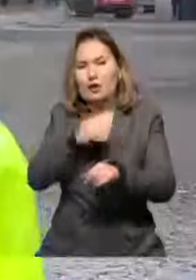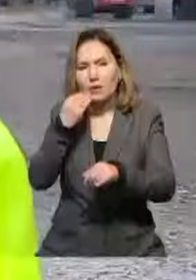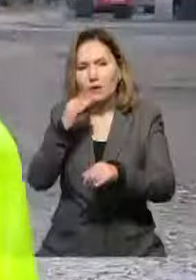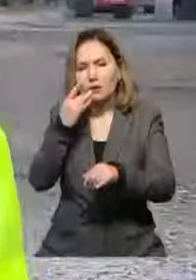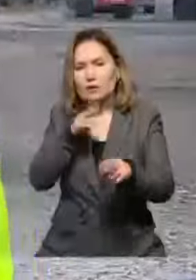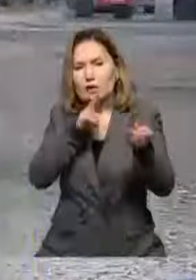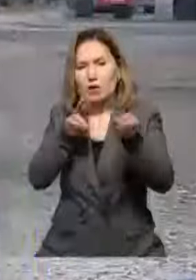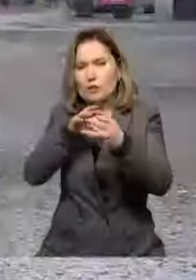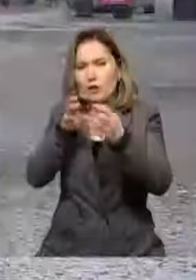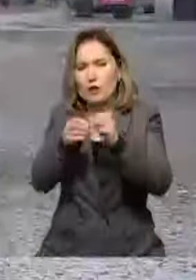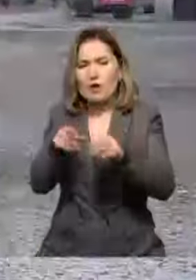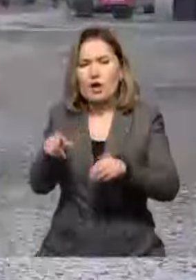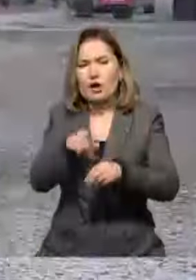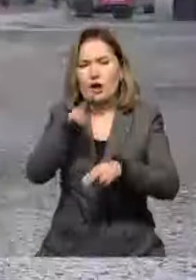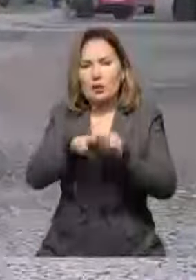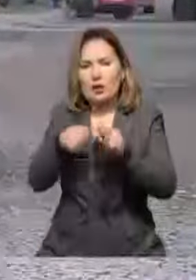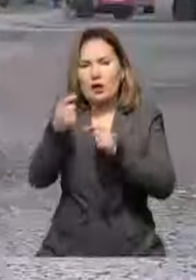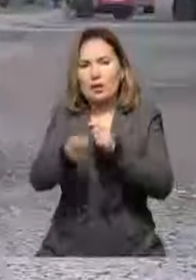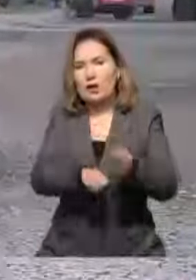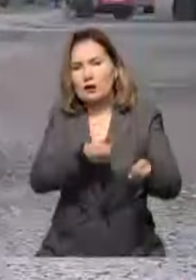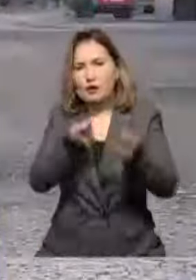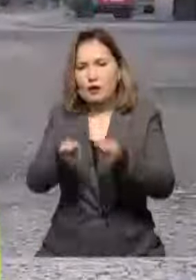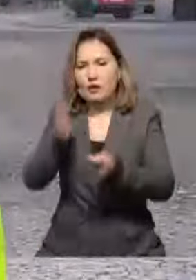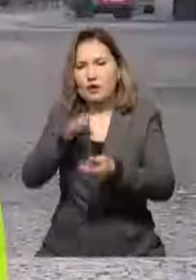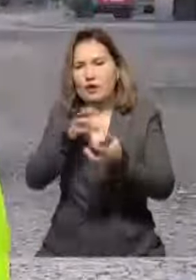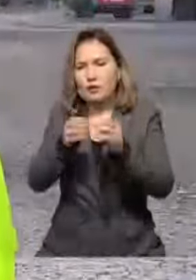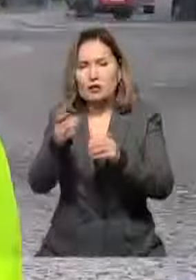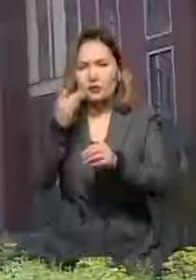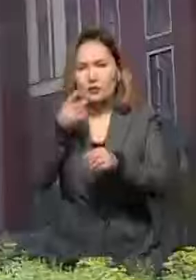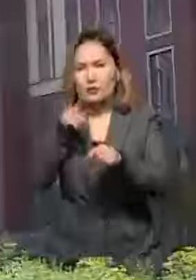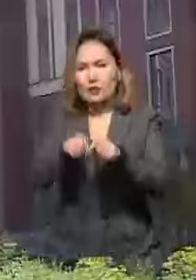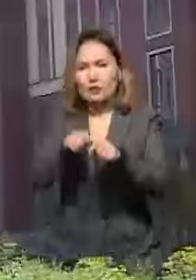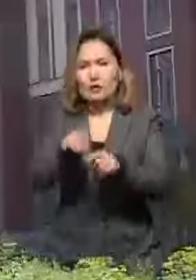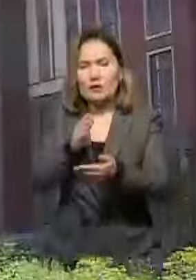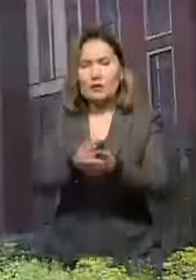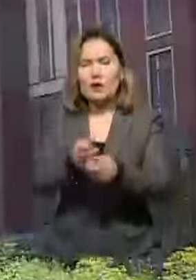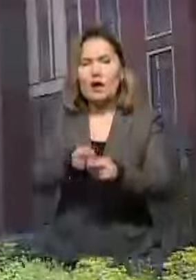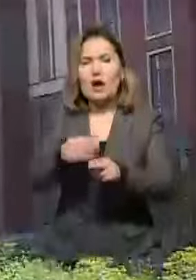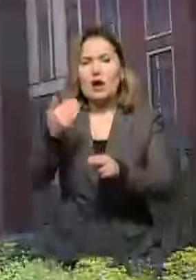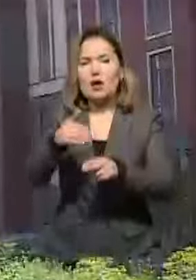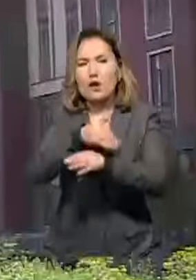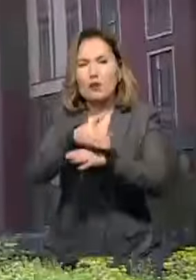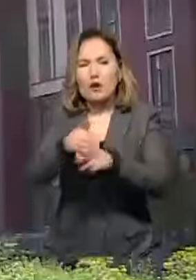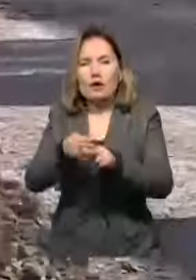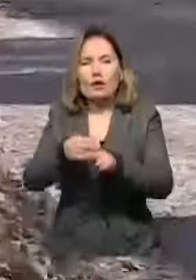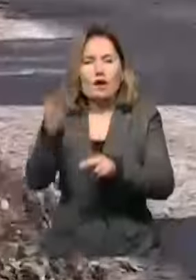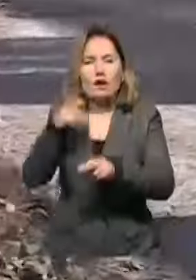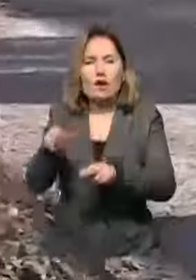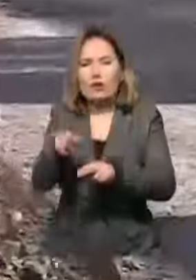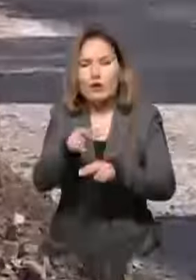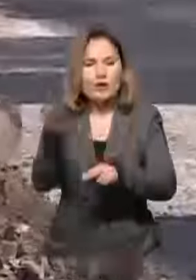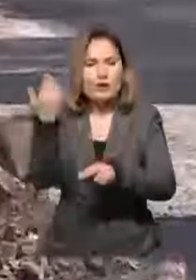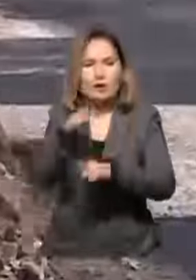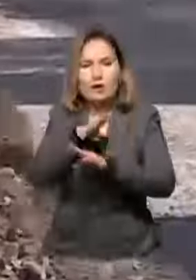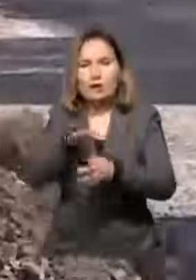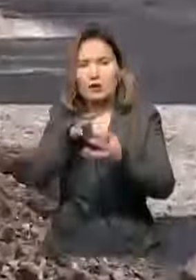үнемі тексереді. Жол құрылыс материалдарынан зертхана мамандары сынама алып отырады. Ал Бөкетов атындағы көшеде бұрын-соңды асфальтты жол мүлде